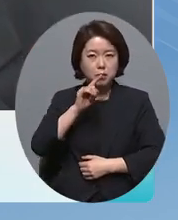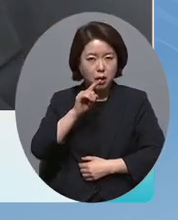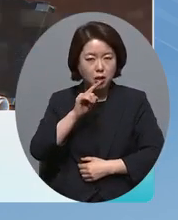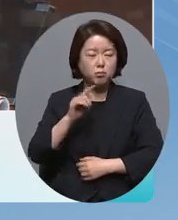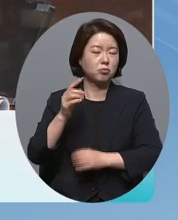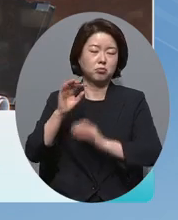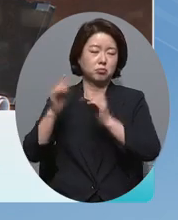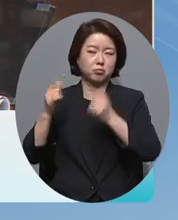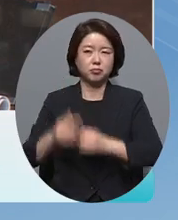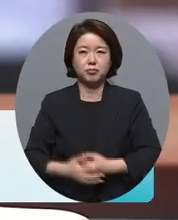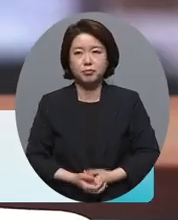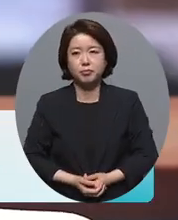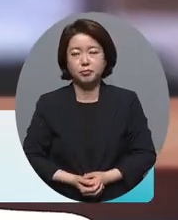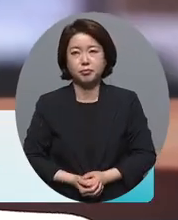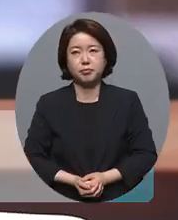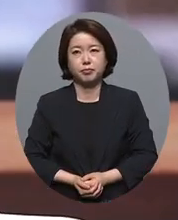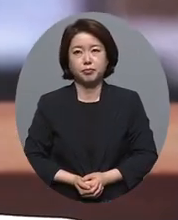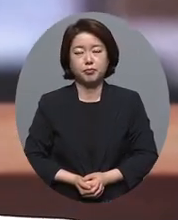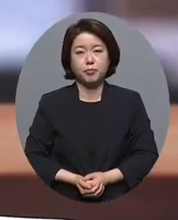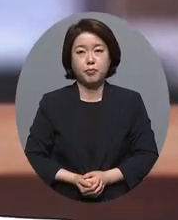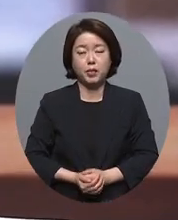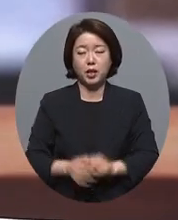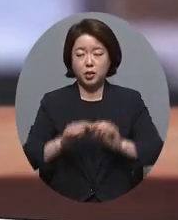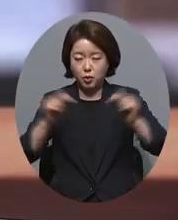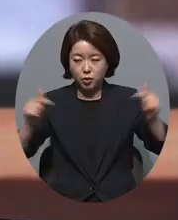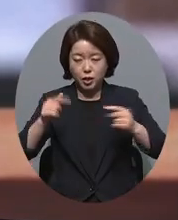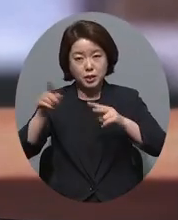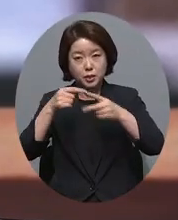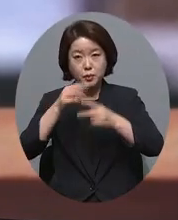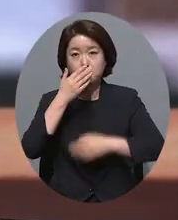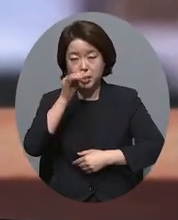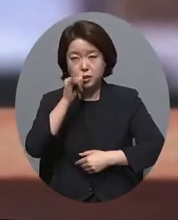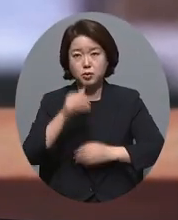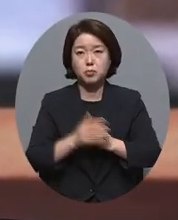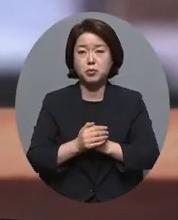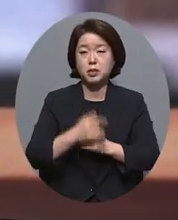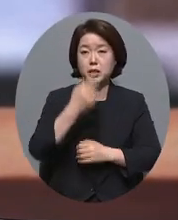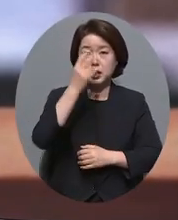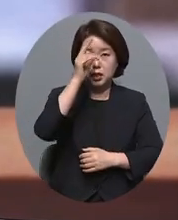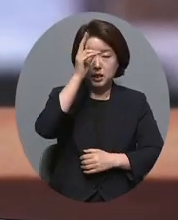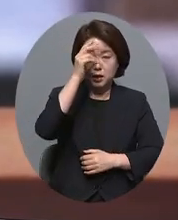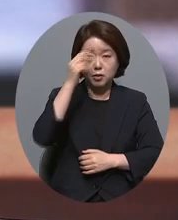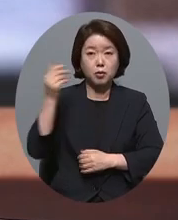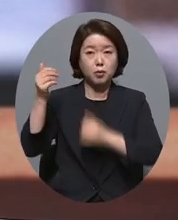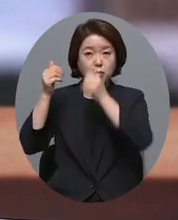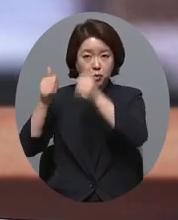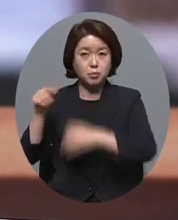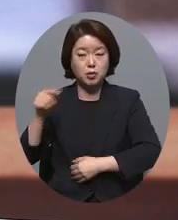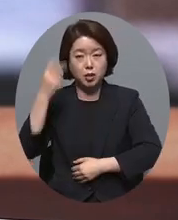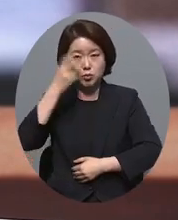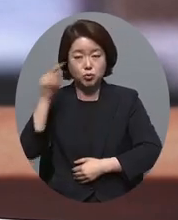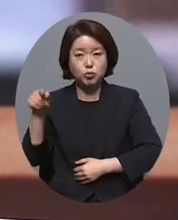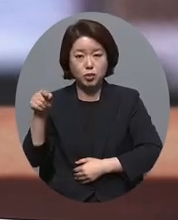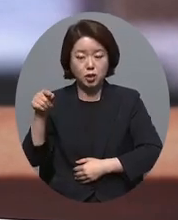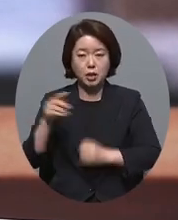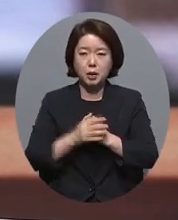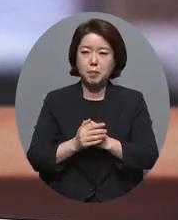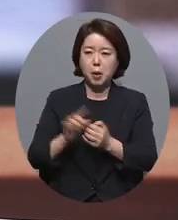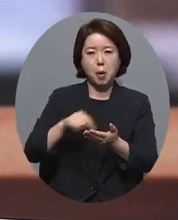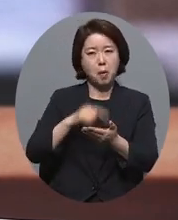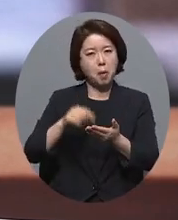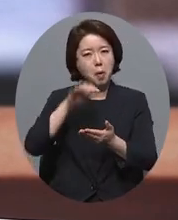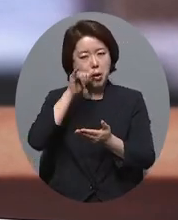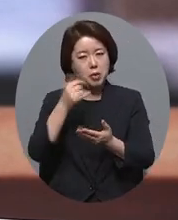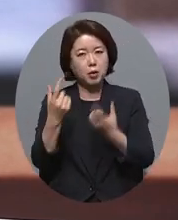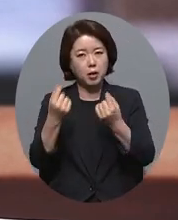알겠습니다 아 뭐 여러 해석들이 있을 수 있습니다 검사를 결과 검찰은 일단 대가성이 있었다라고 판단을